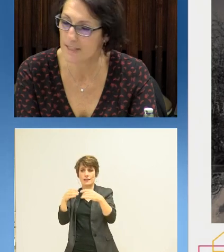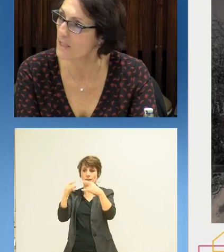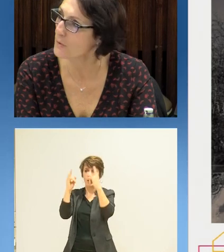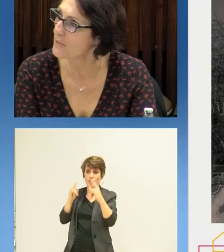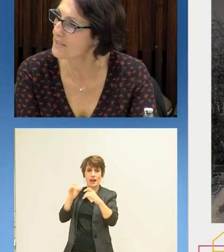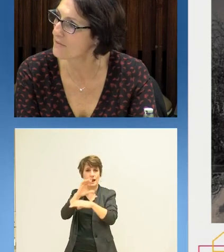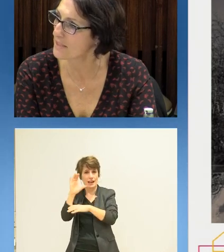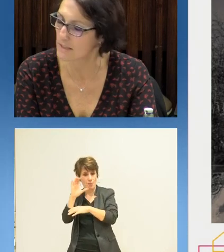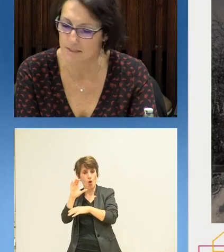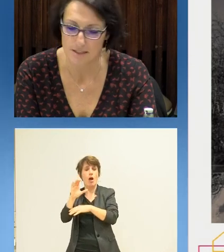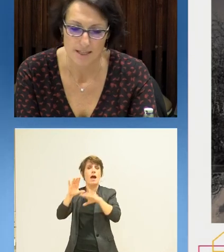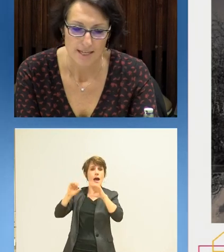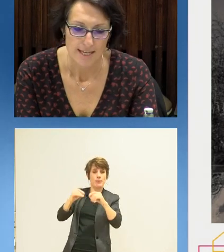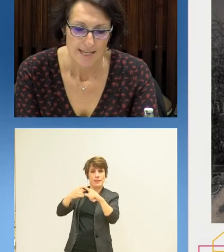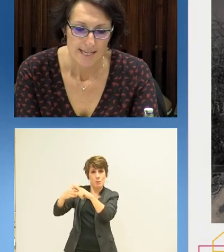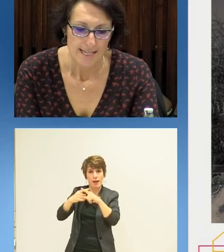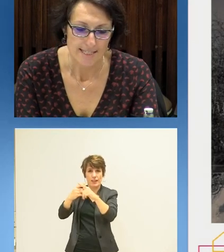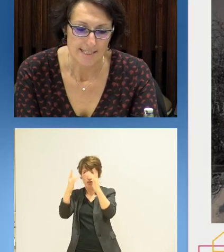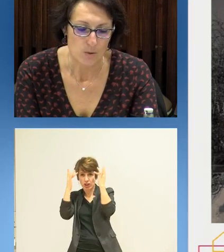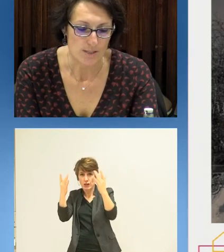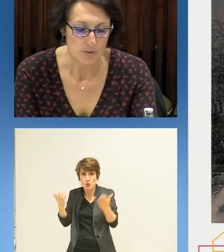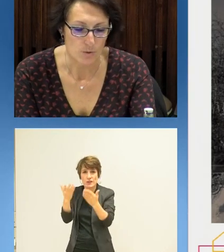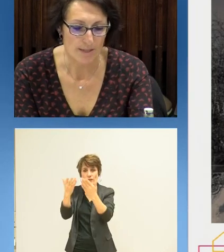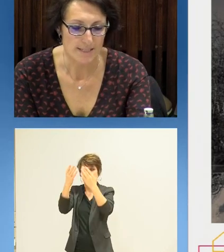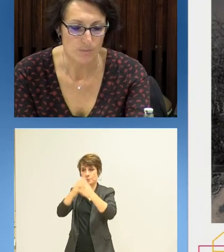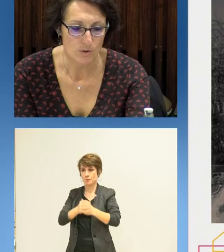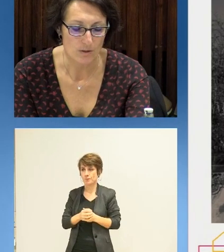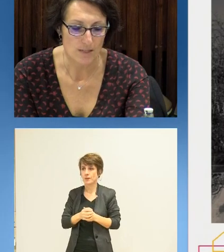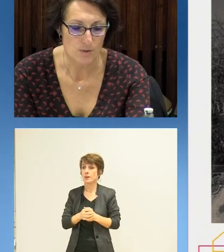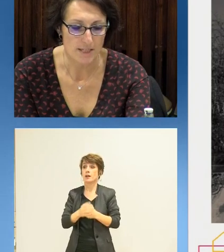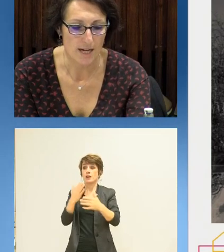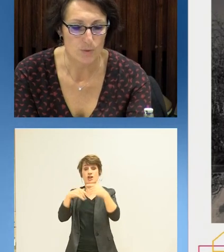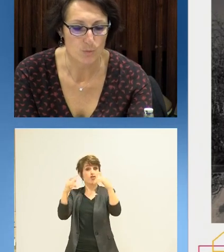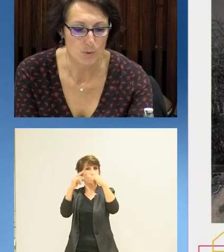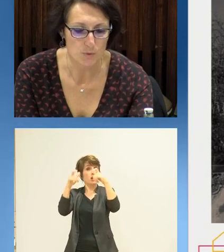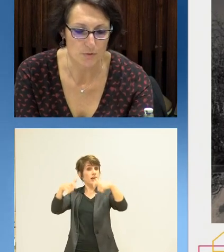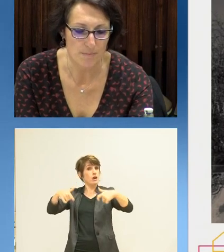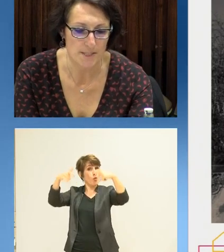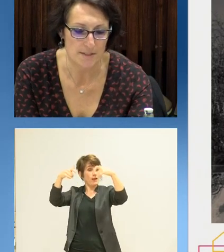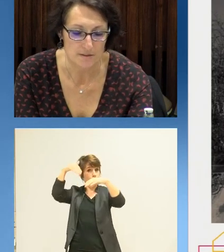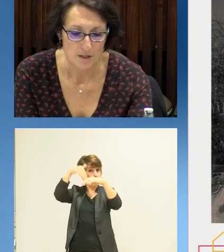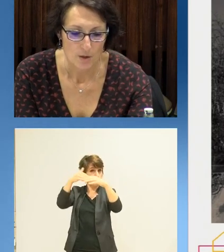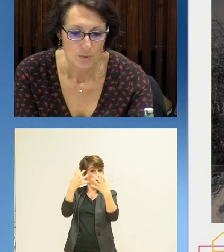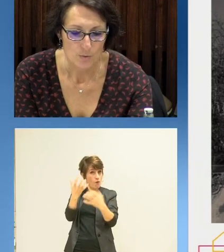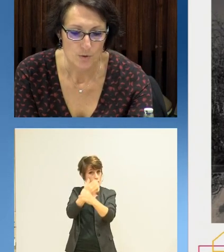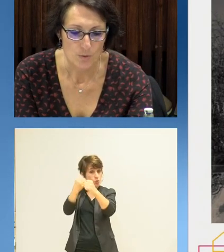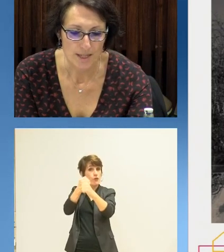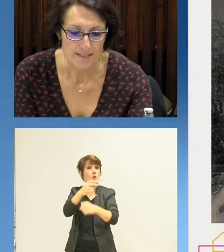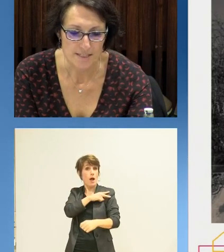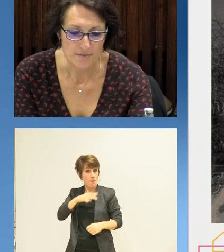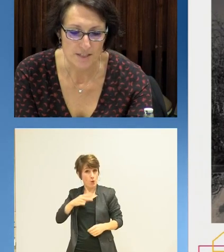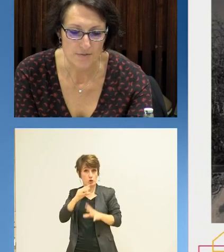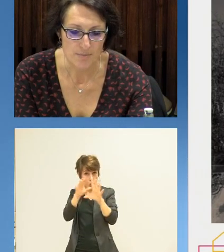est cultivé et qui au sein de ce bâtiment associera une pension de famille une